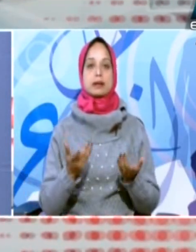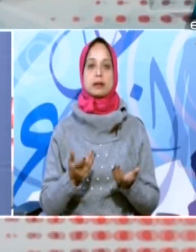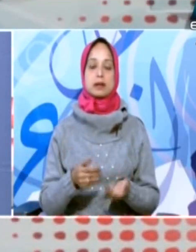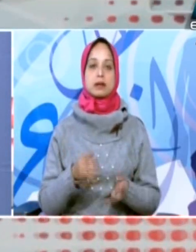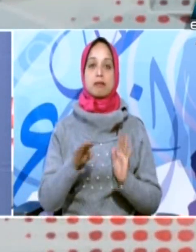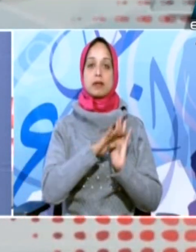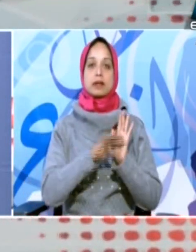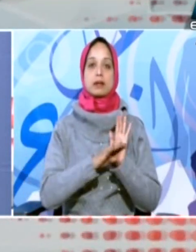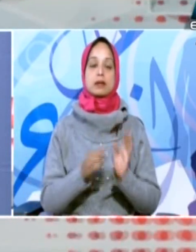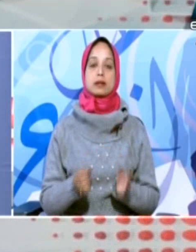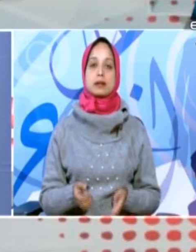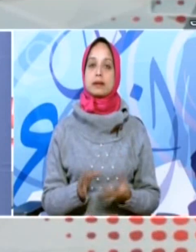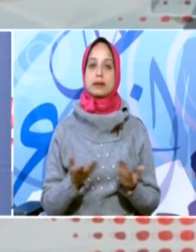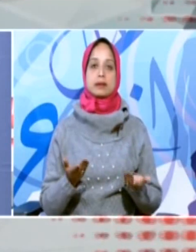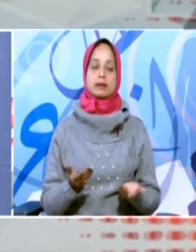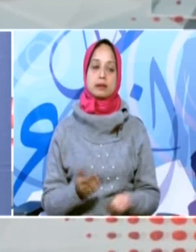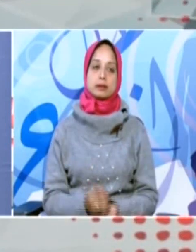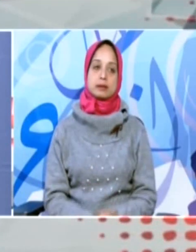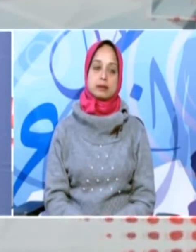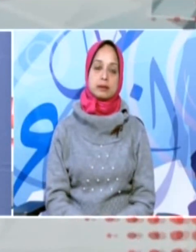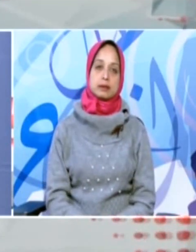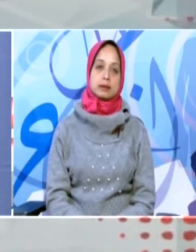36. في نتائج.